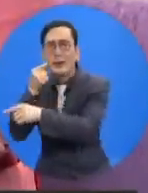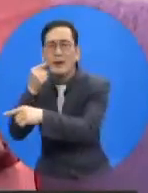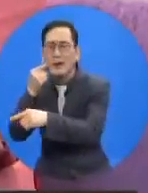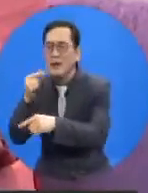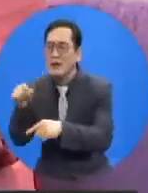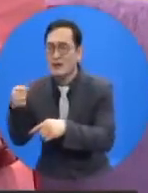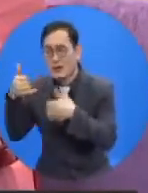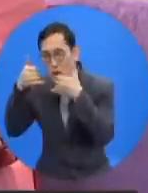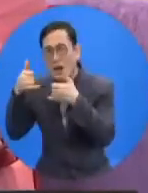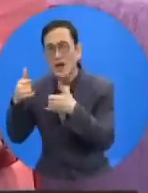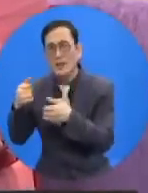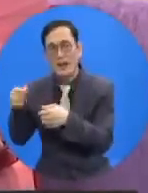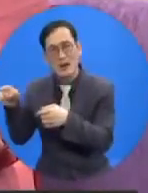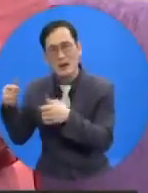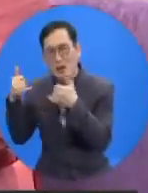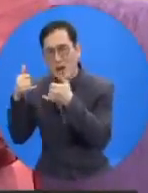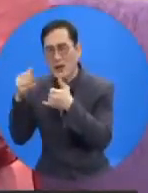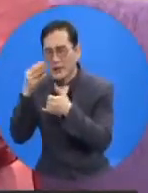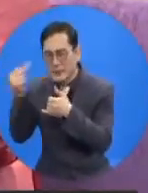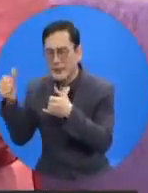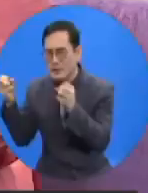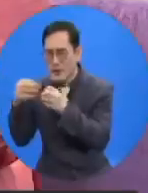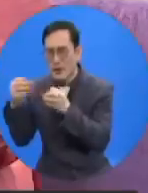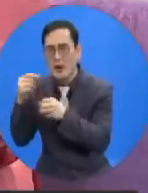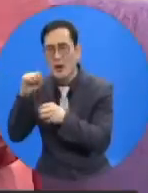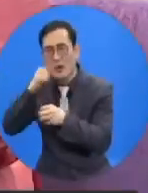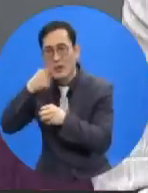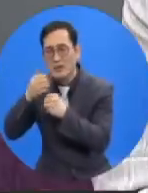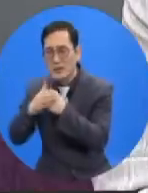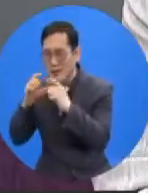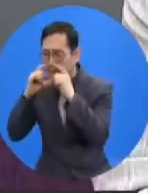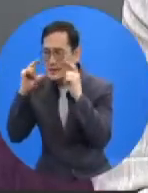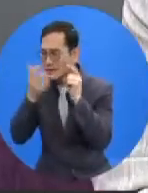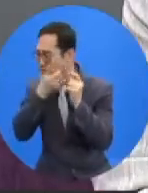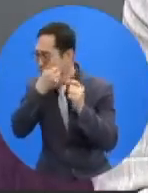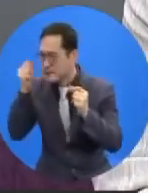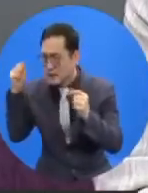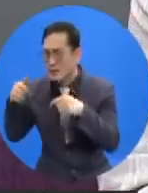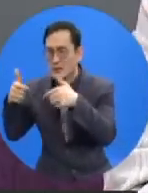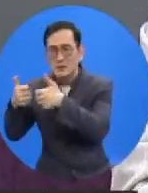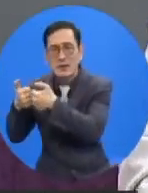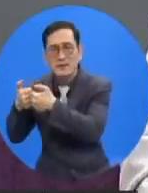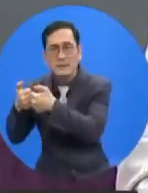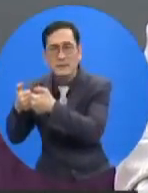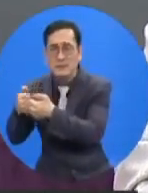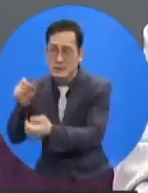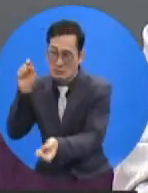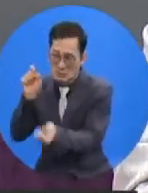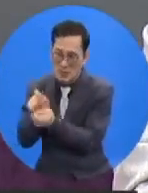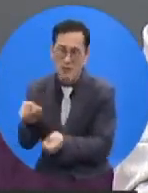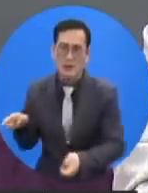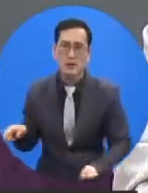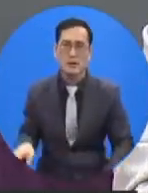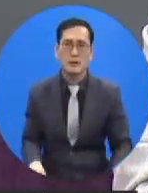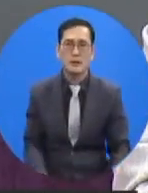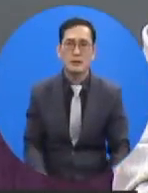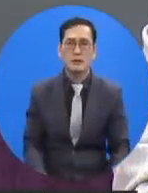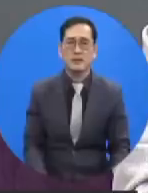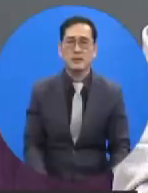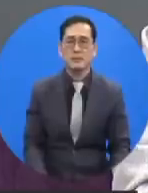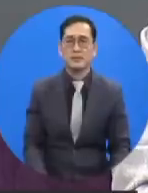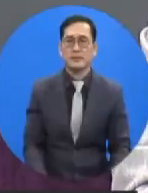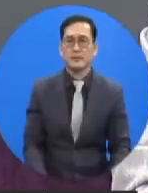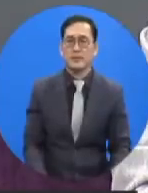저는 이 부분이 좀 제일 걱정스러워요. 우선은 이런 부분이 뭐 마음이 아프다,